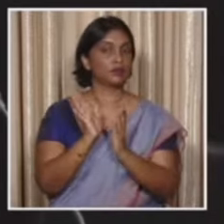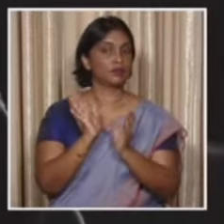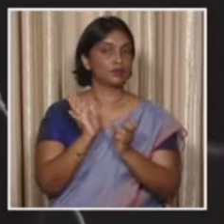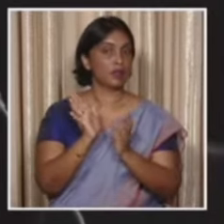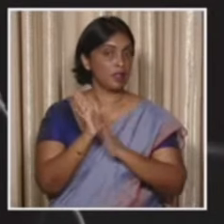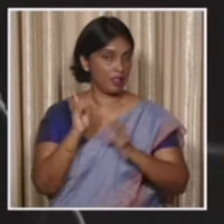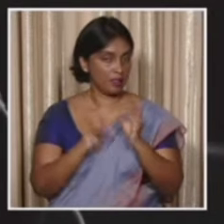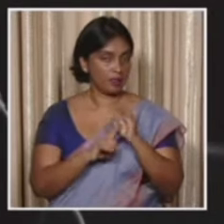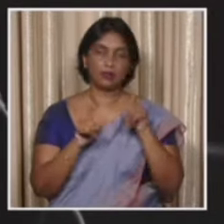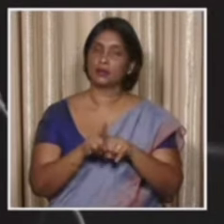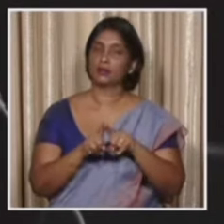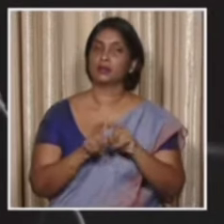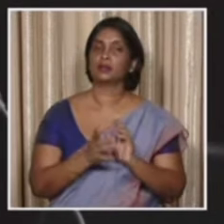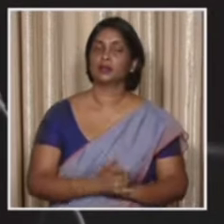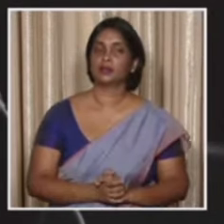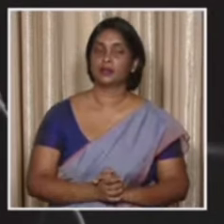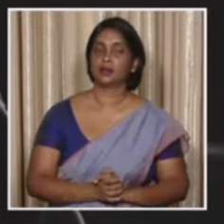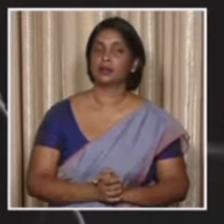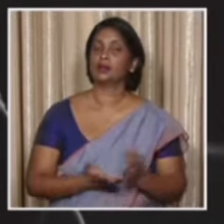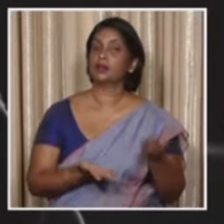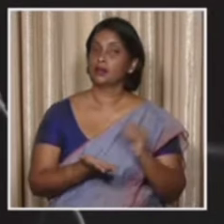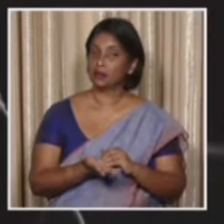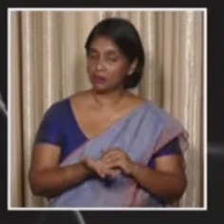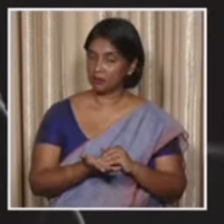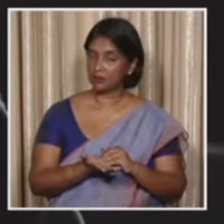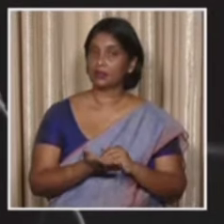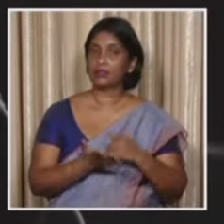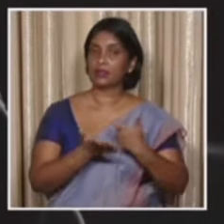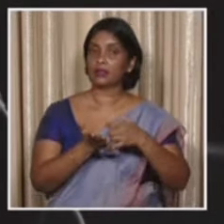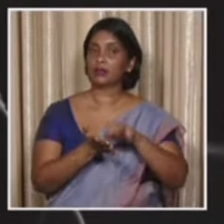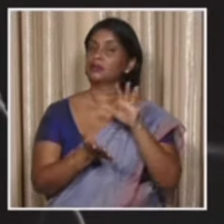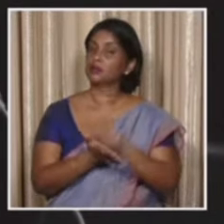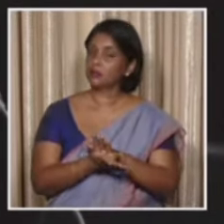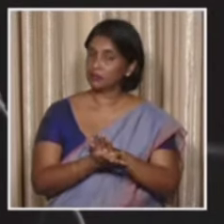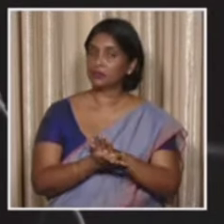பிரதியமைச்சர் மாகாண சபைகள் உள்ளூராட்சி சபைகளின் பிரதியமைச்சராக,